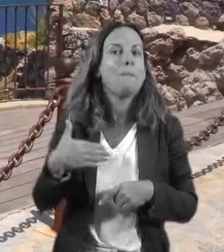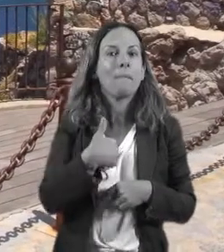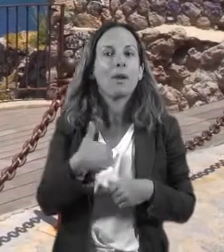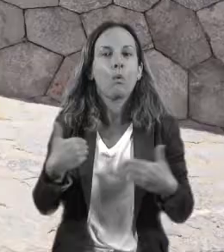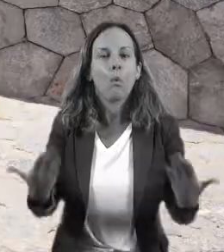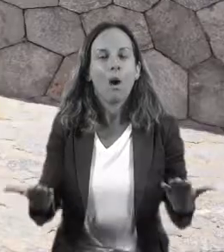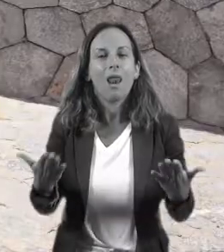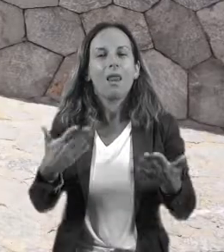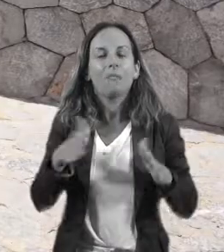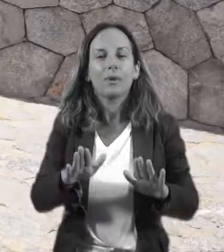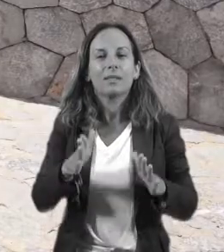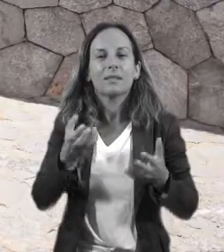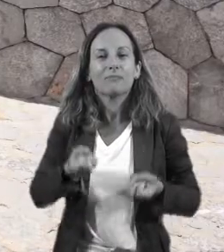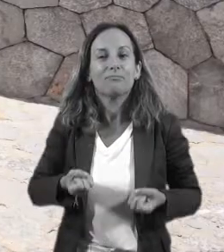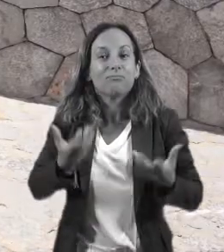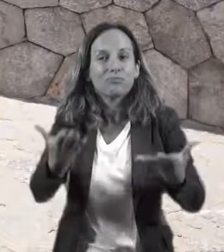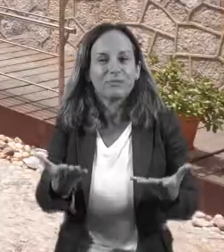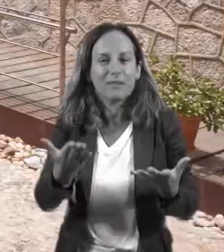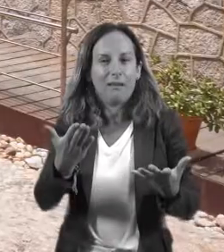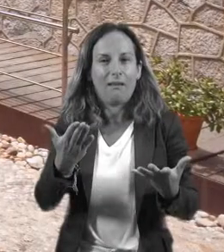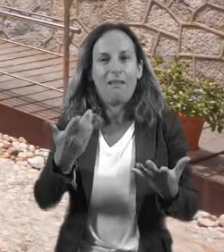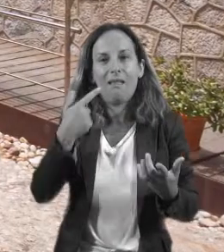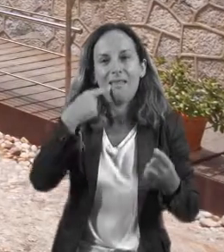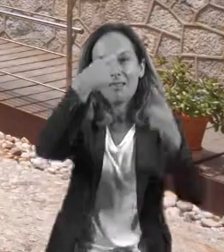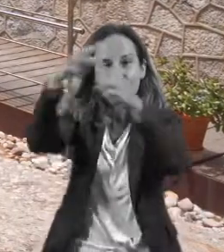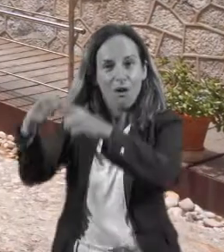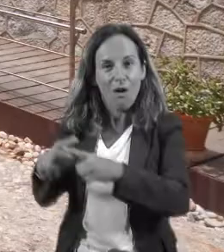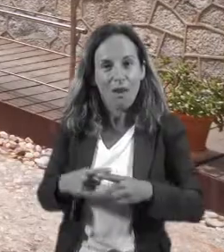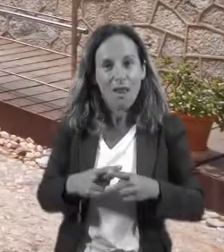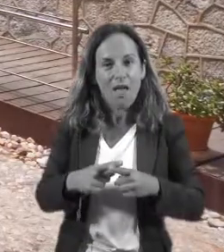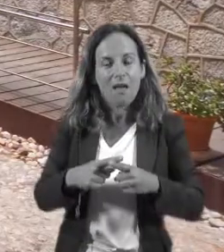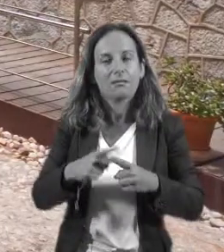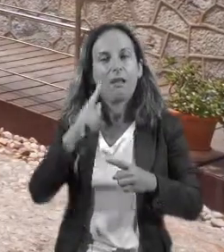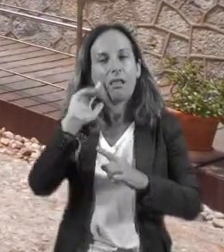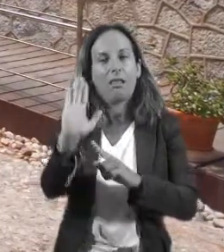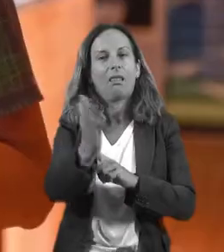pescar, que trobem a diferents territoris de la illa, en diferents seus que puguin recollir